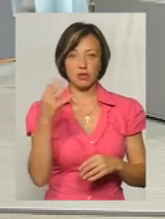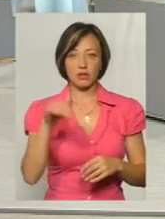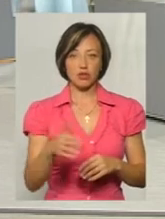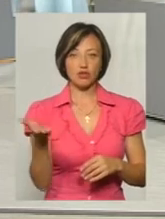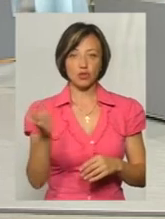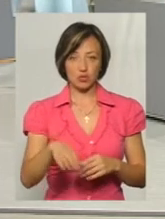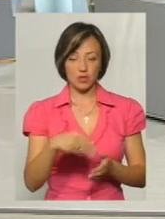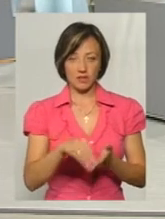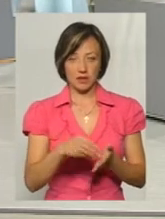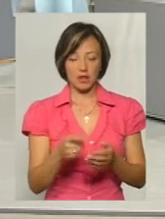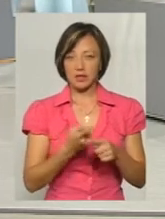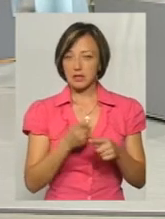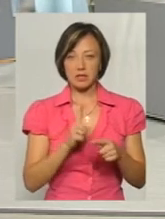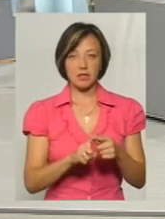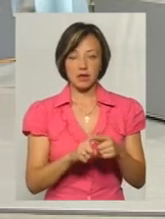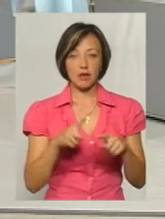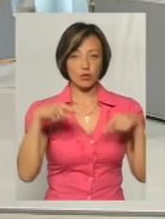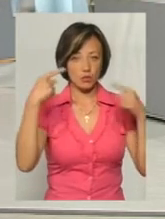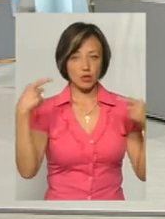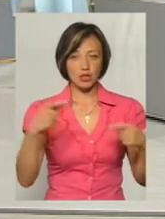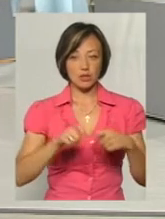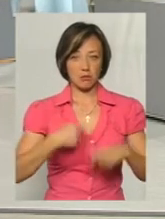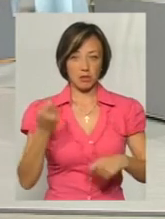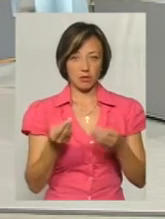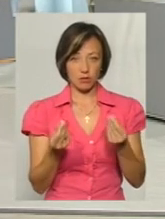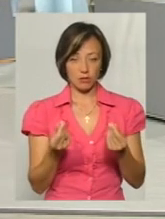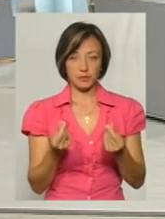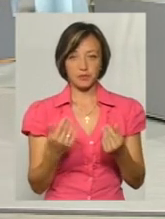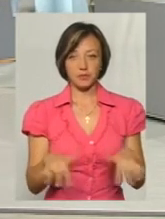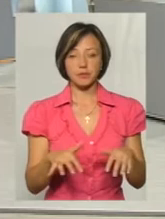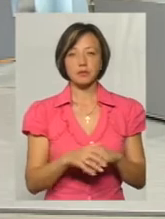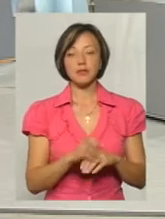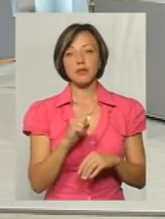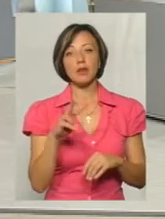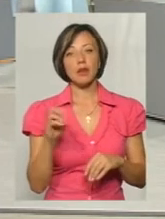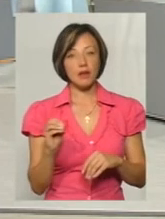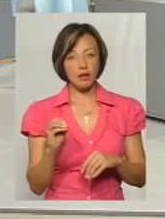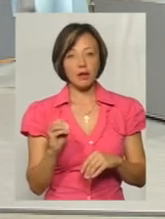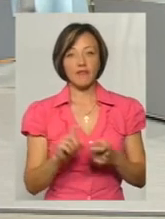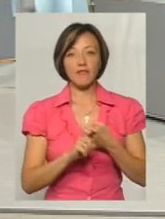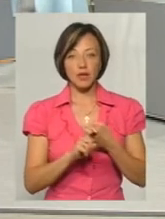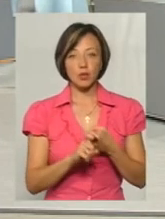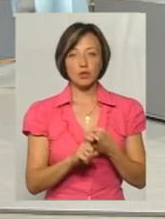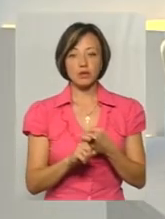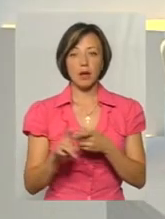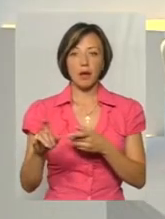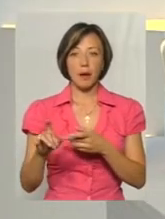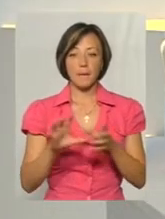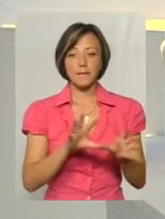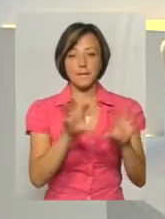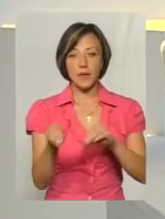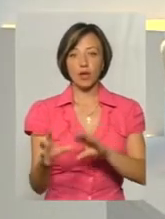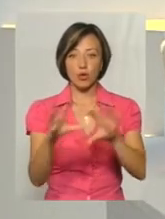тисячі туш. Тобто це нереальні збитки просто. Але оскільки вірус мігрує, в